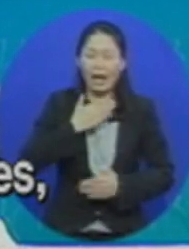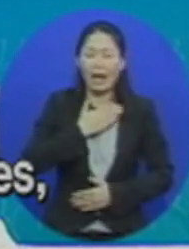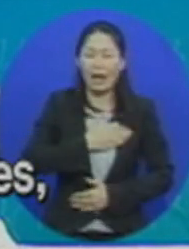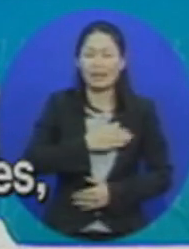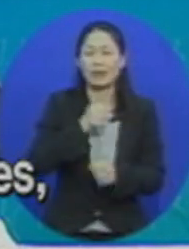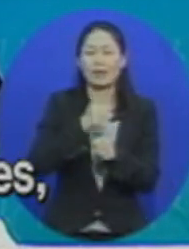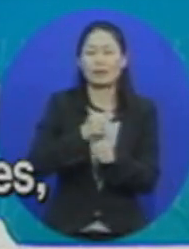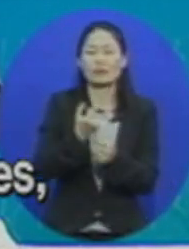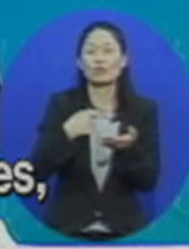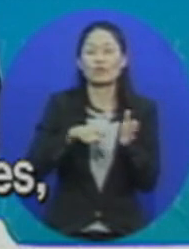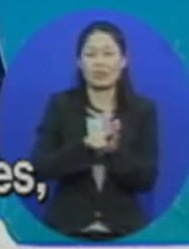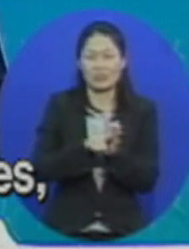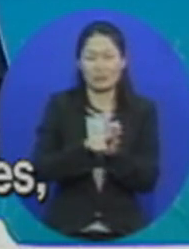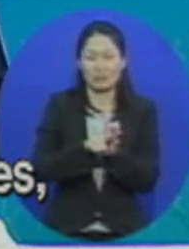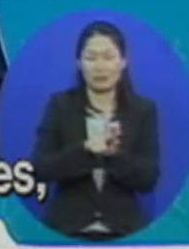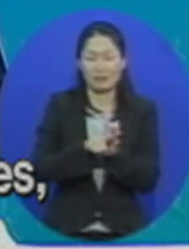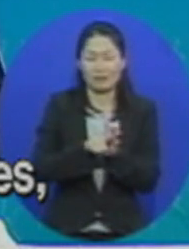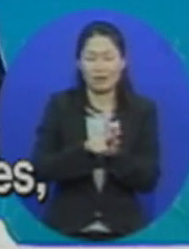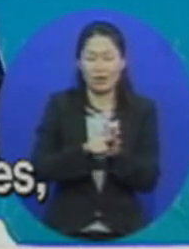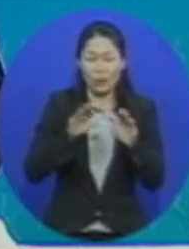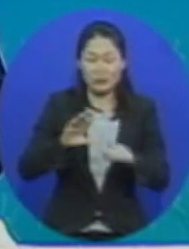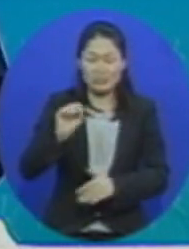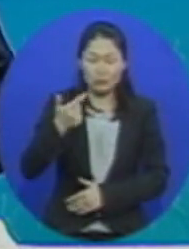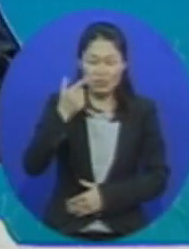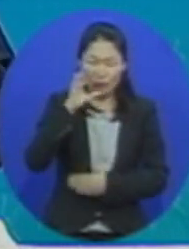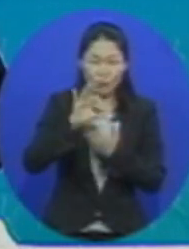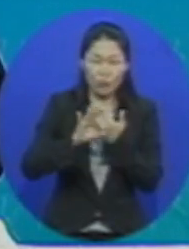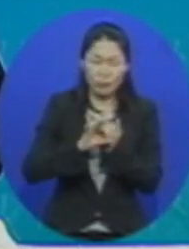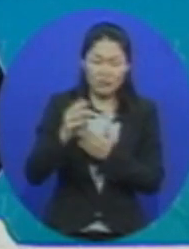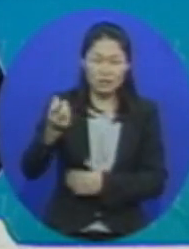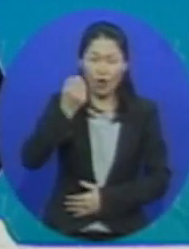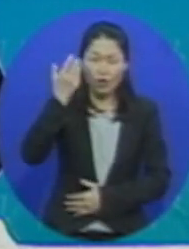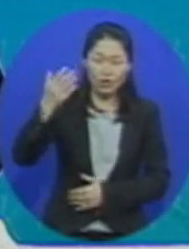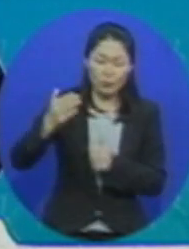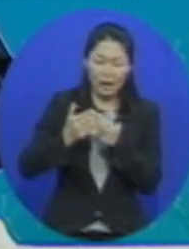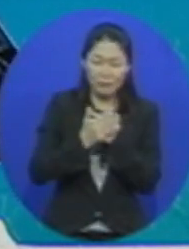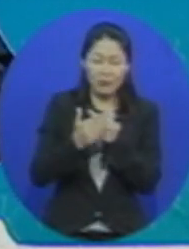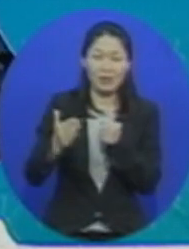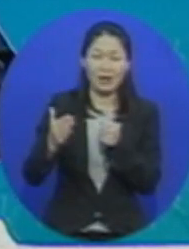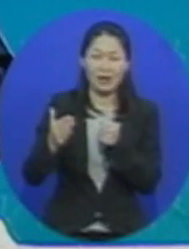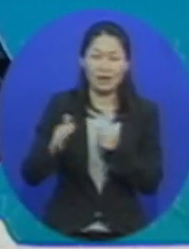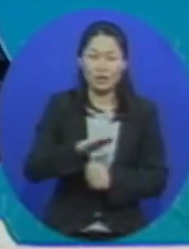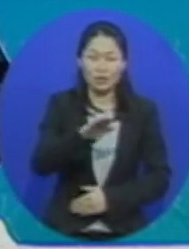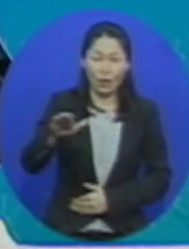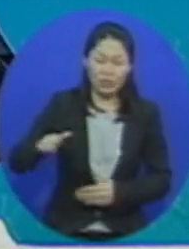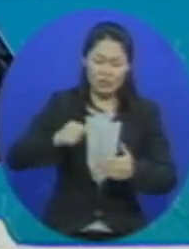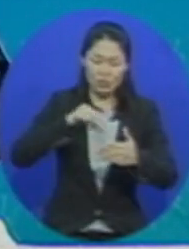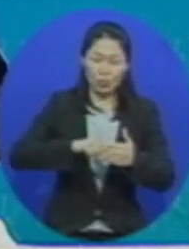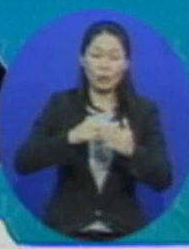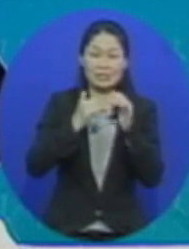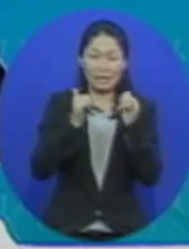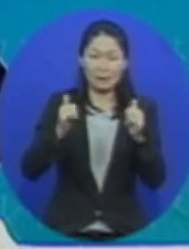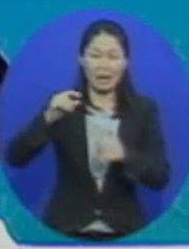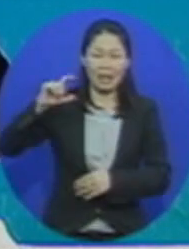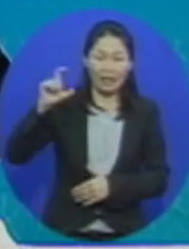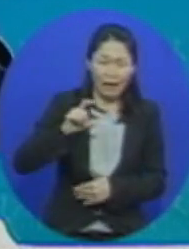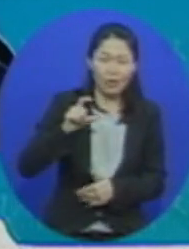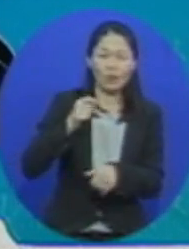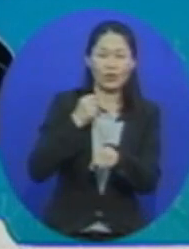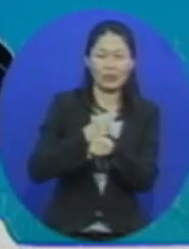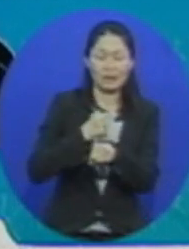거예요 오늘 16절 말씀에도 보면 성령으로 말미암아 너희 속사람을 강건하게